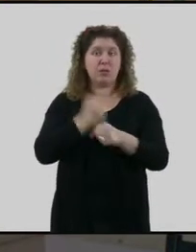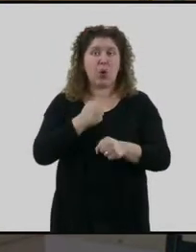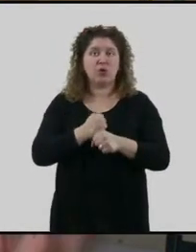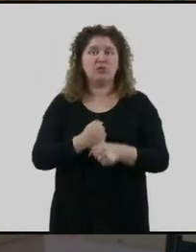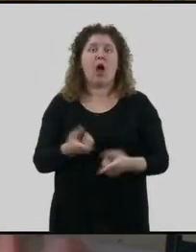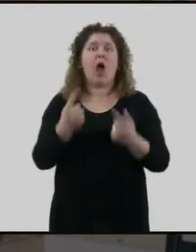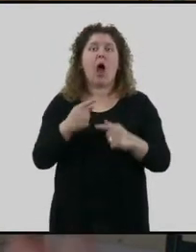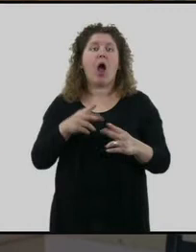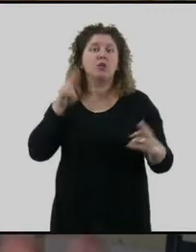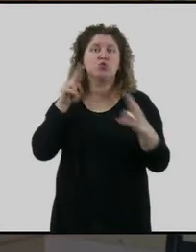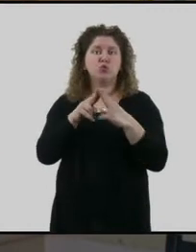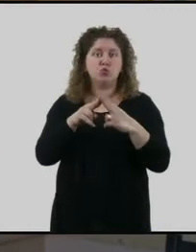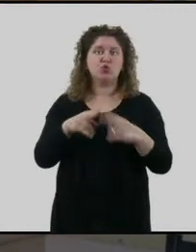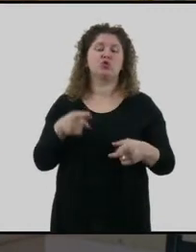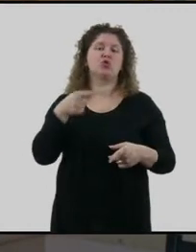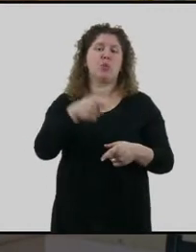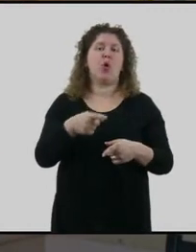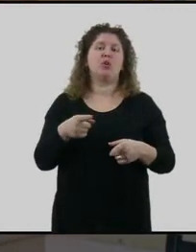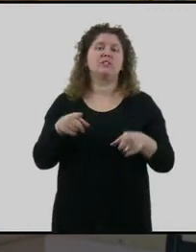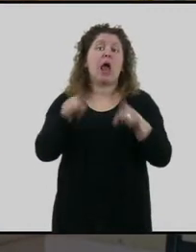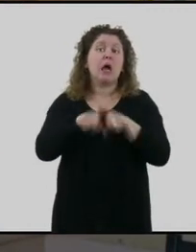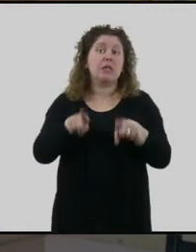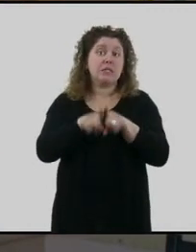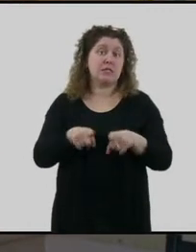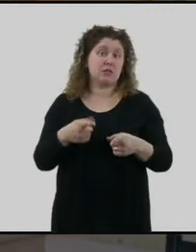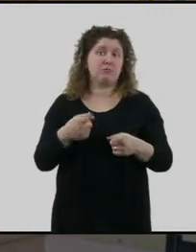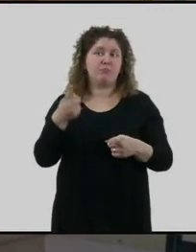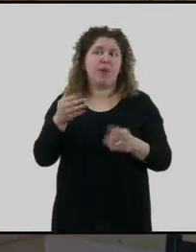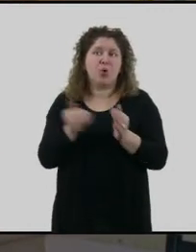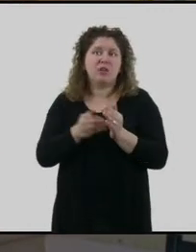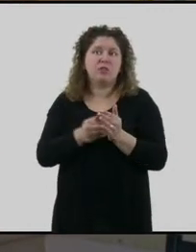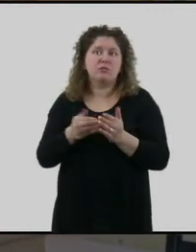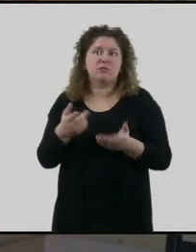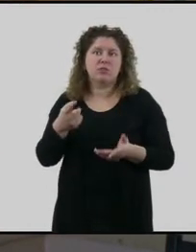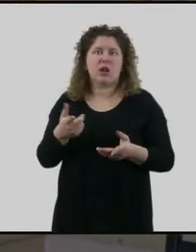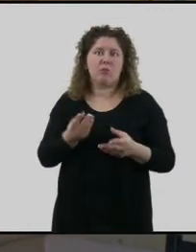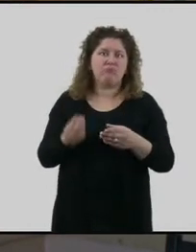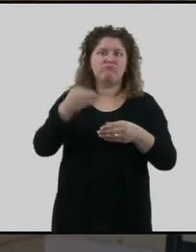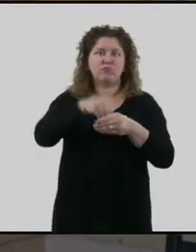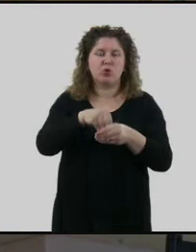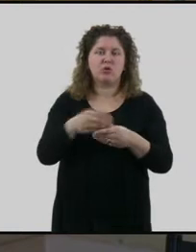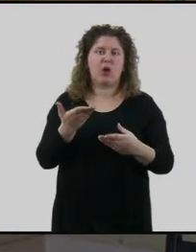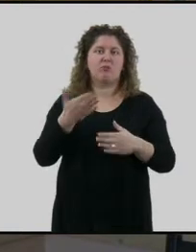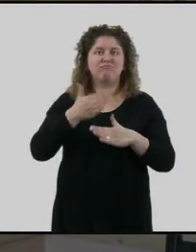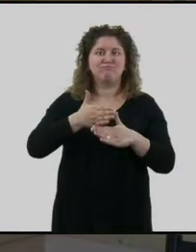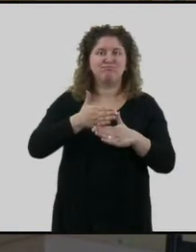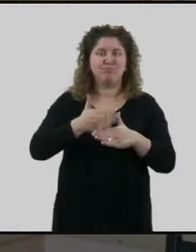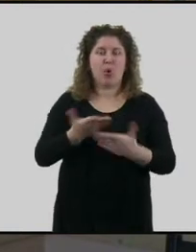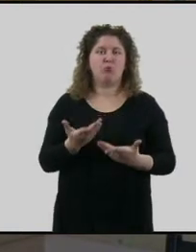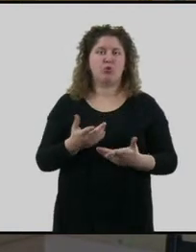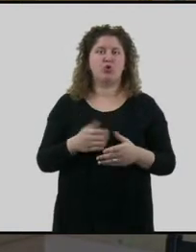se susrećemo sa istim teškoćama s kojima se sigurno sreću udomiteljske obitelji, tako da mislim da im ona dodatna pomoć